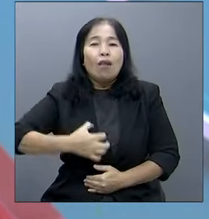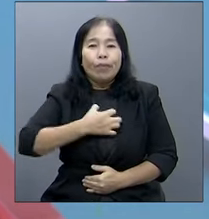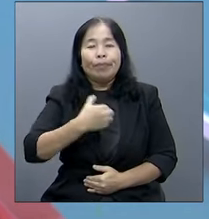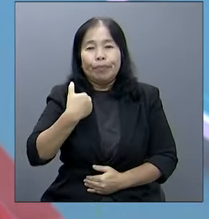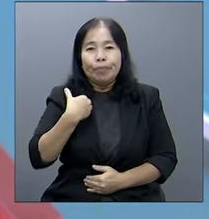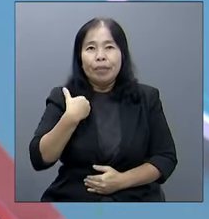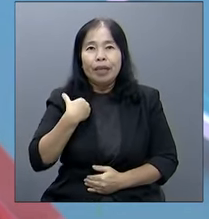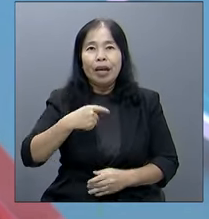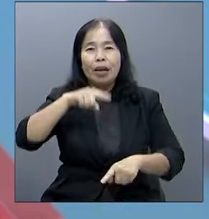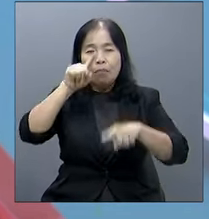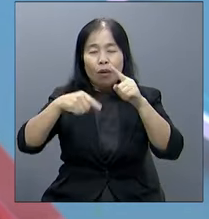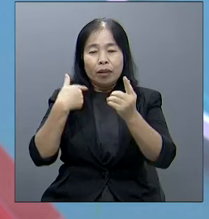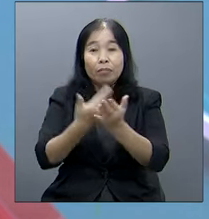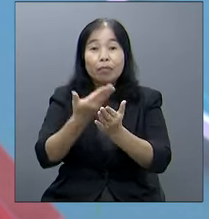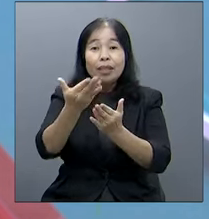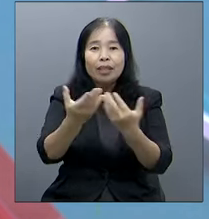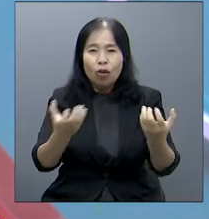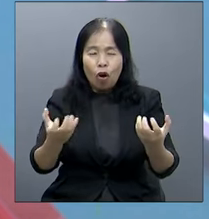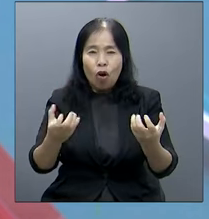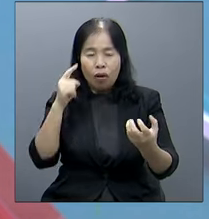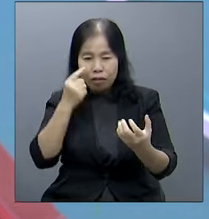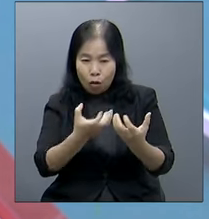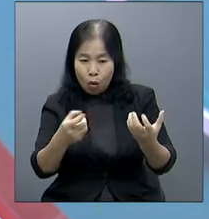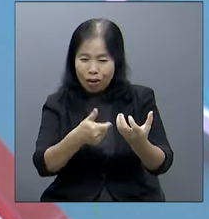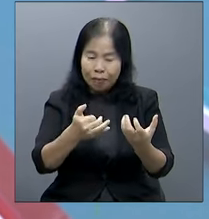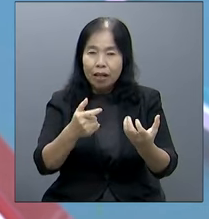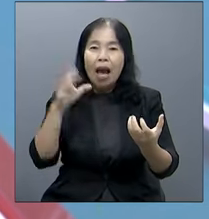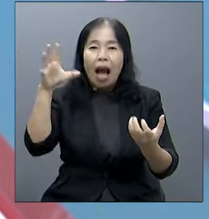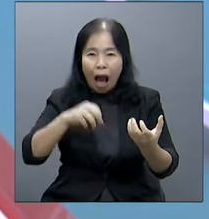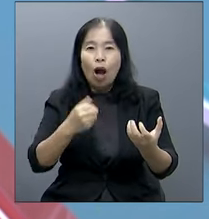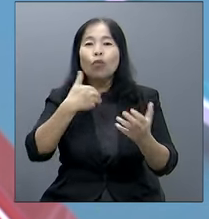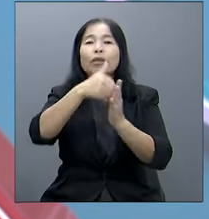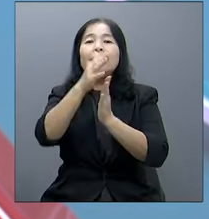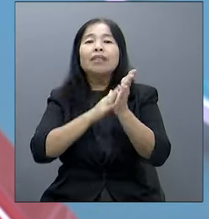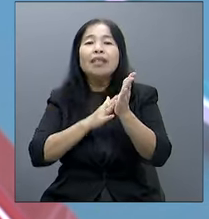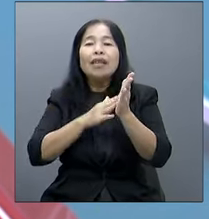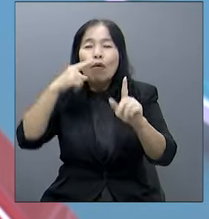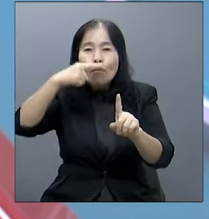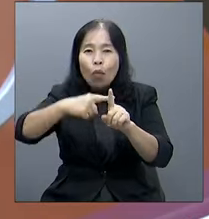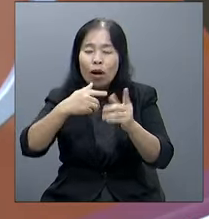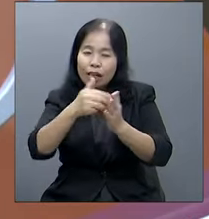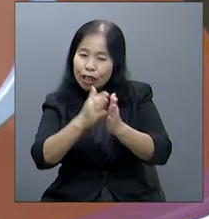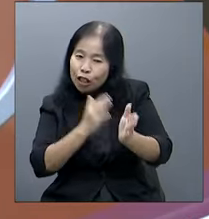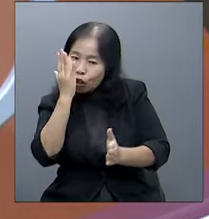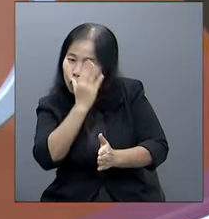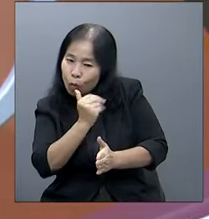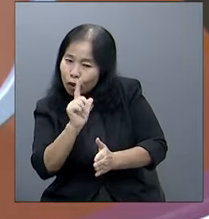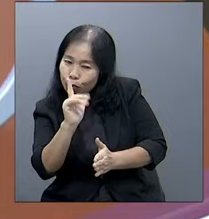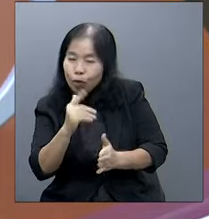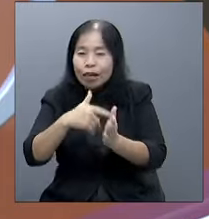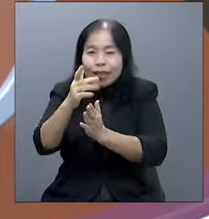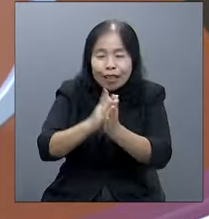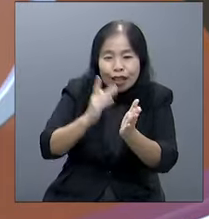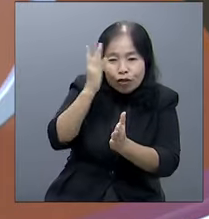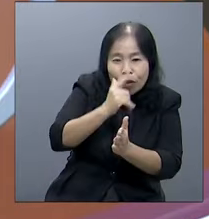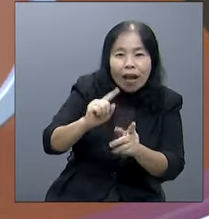จเราบสซ้งของไม่ไดดูที่คุภาพ ประโยช์ทจะได้เรารสกวาชั้ซ้อพอสีเขาบอกวมมผลกระตุนจริง อย่าง